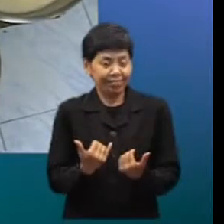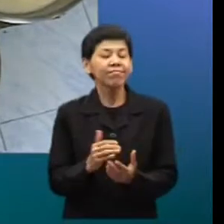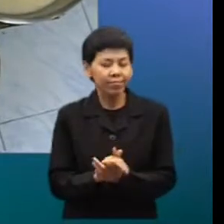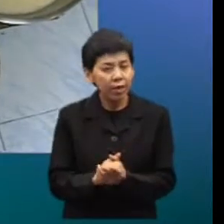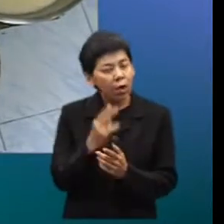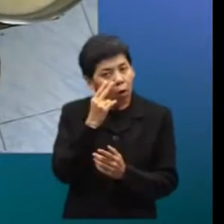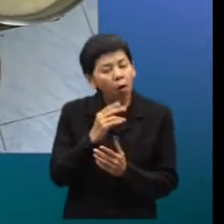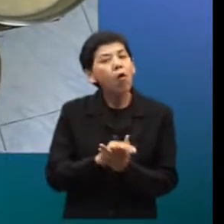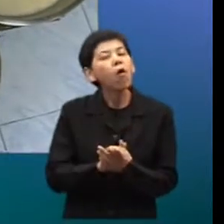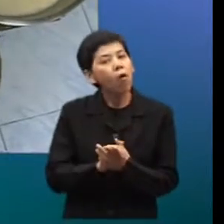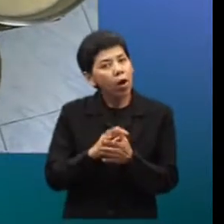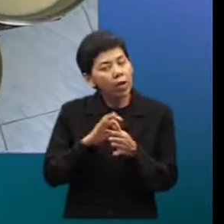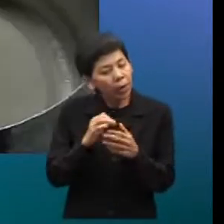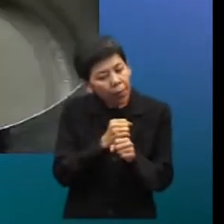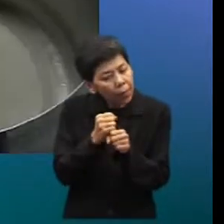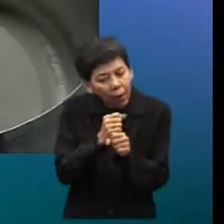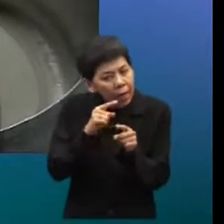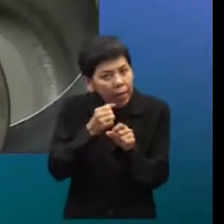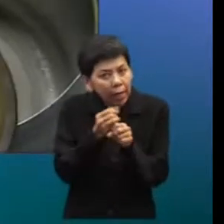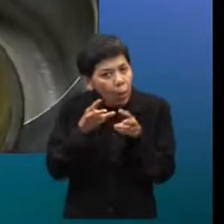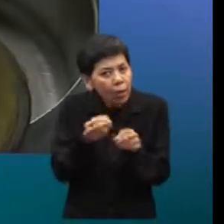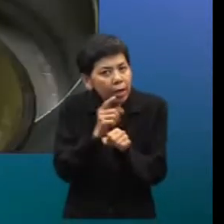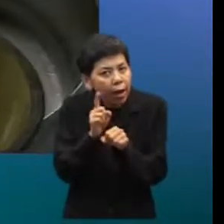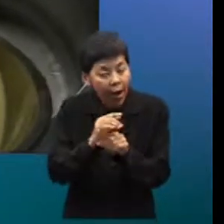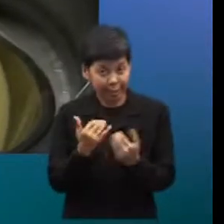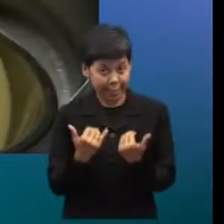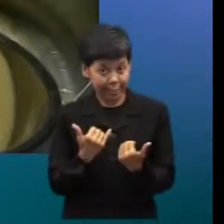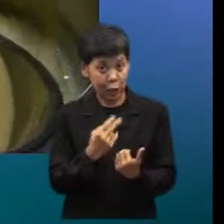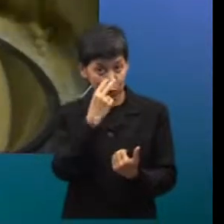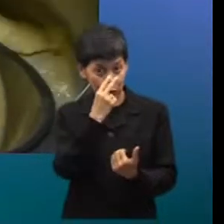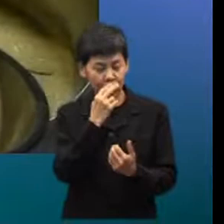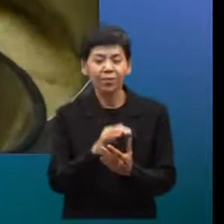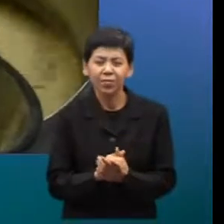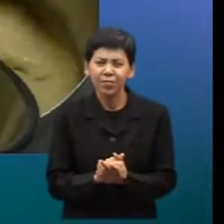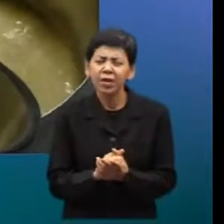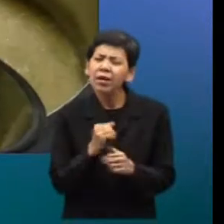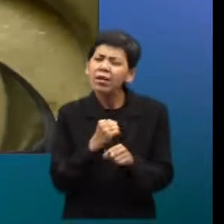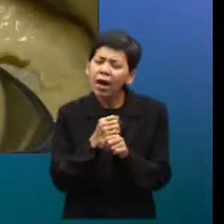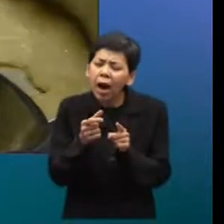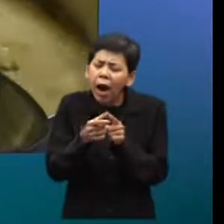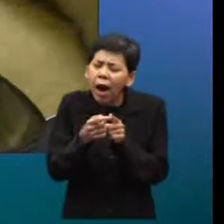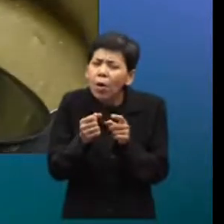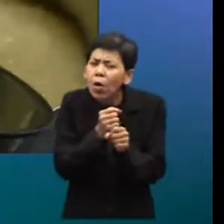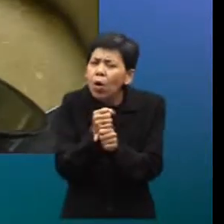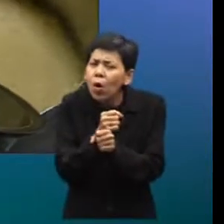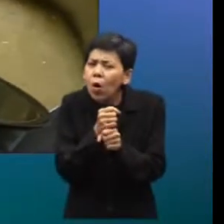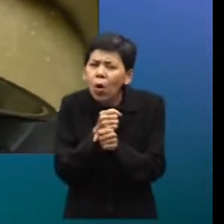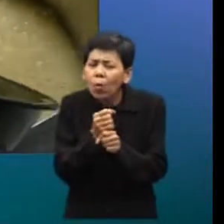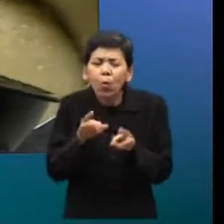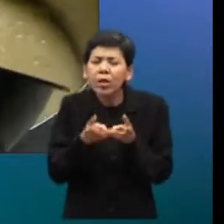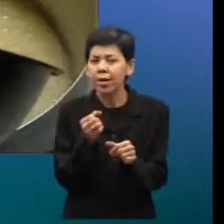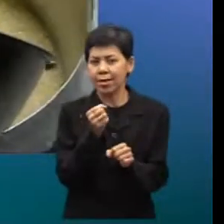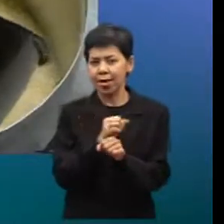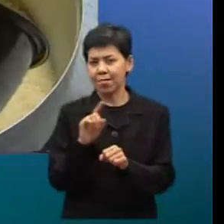ราก็รู้ที่มาของน้ำนมข้าวโพดกันไปแล้วทีนี้เรามาดูกันดีกว่าว่าการทำน้ำนมข้าวโพดนั้นเขา